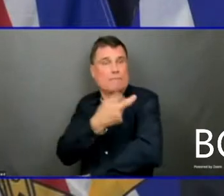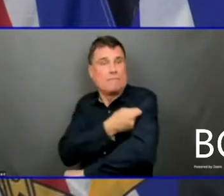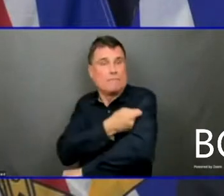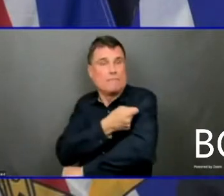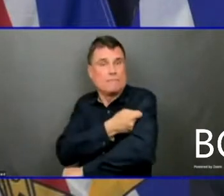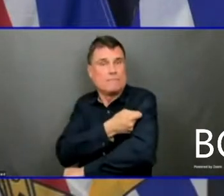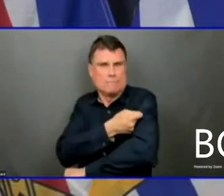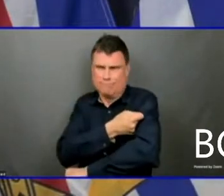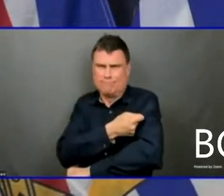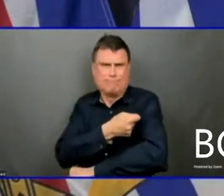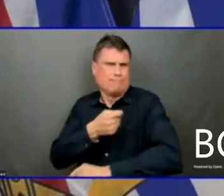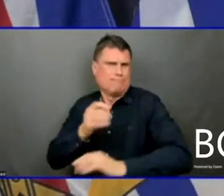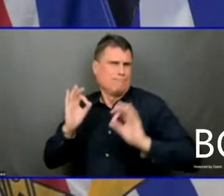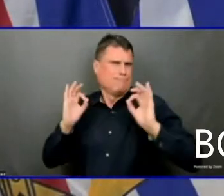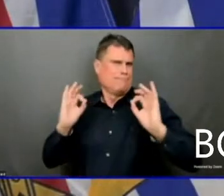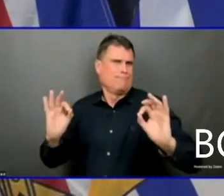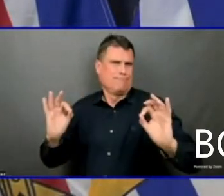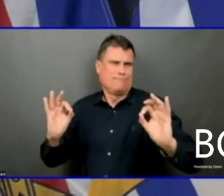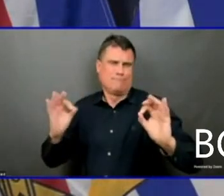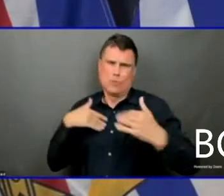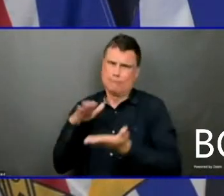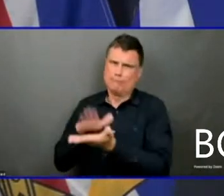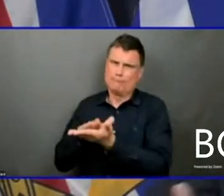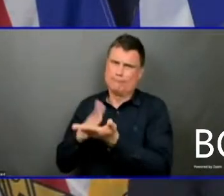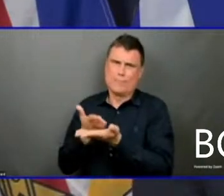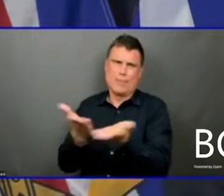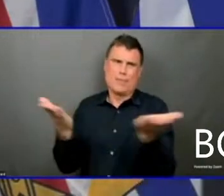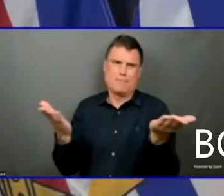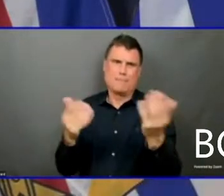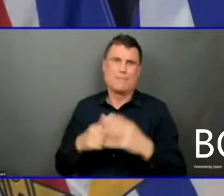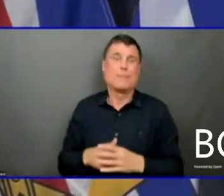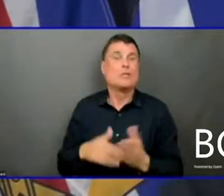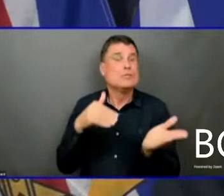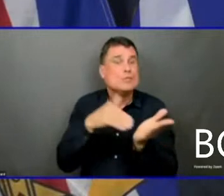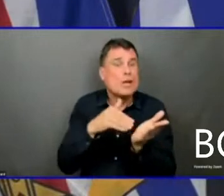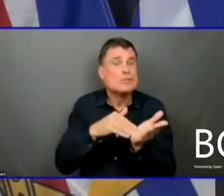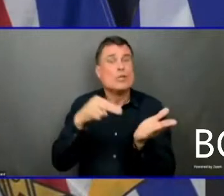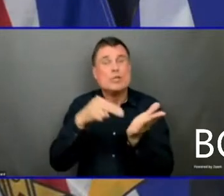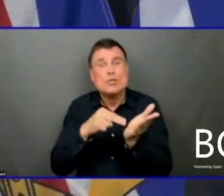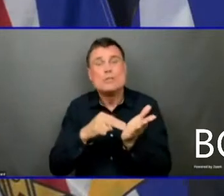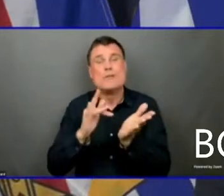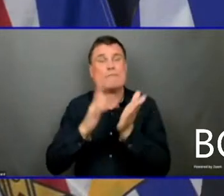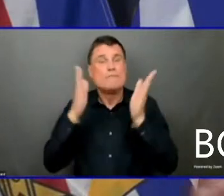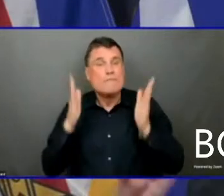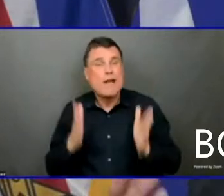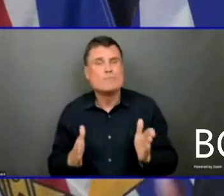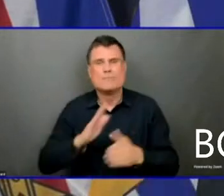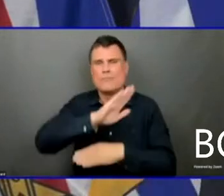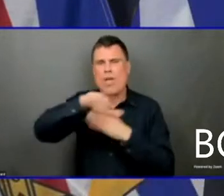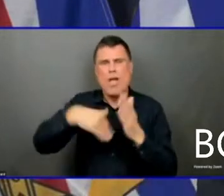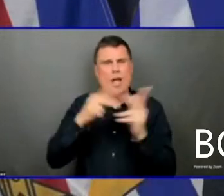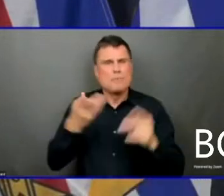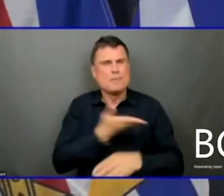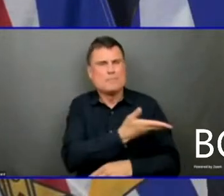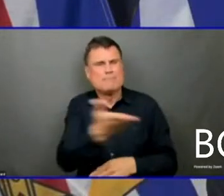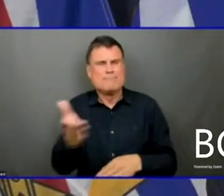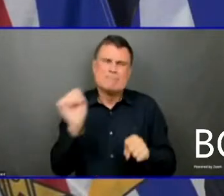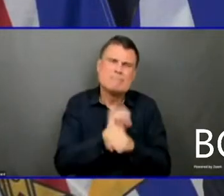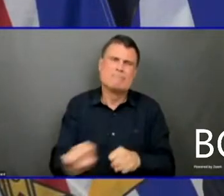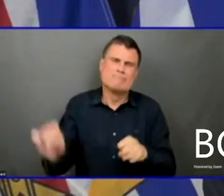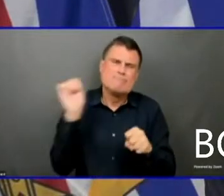5513个人了，接打了疫苗，这个也是里程碑意义的。昨天是超过